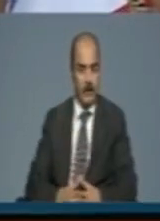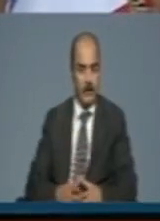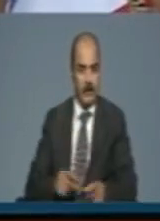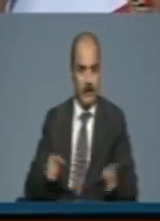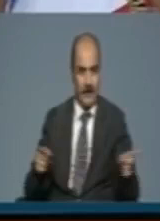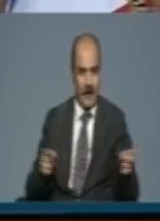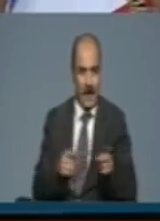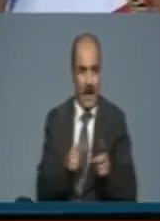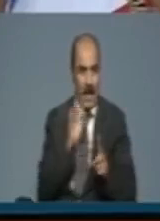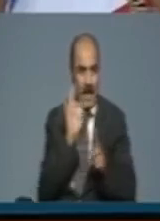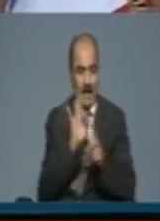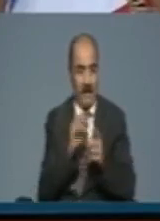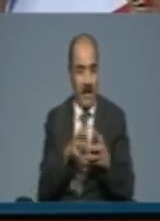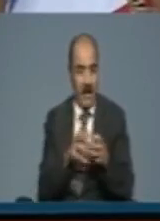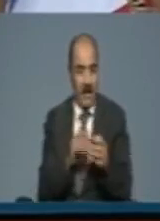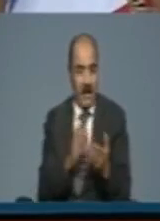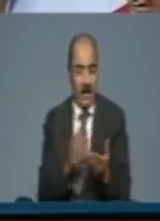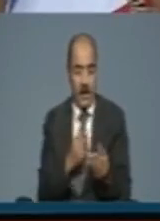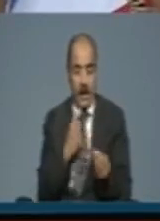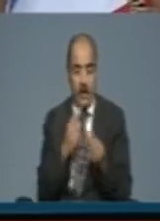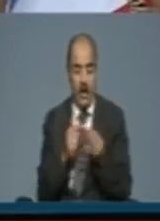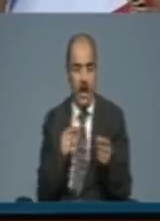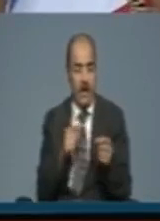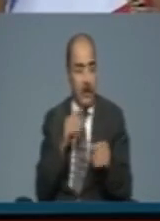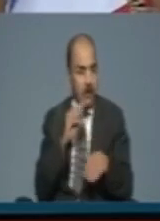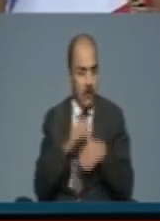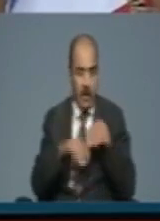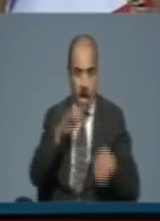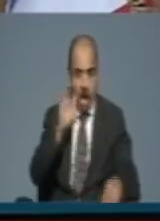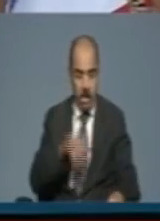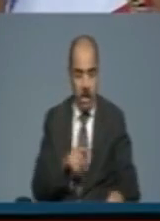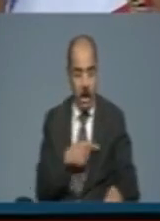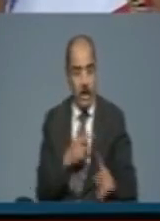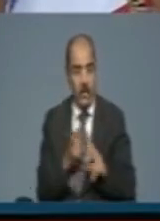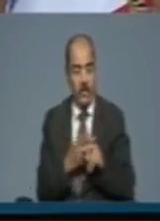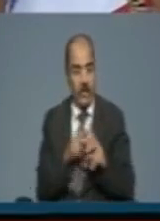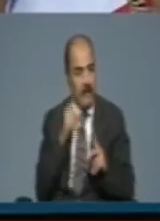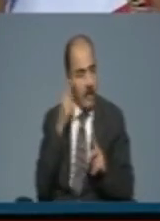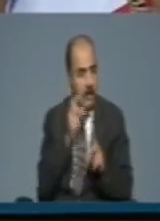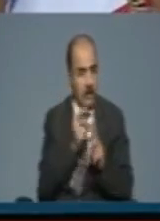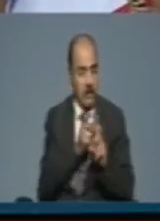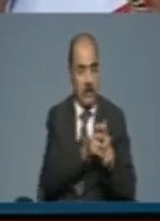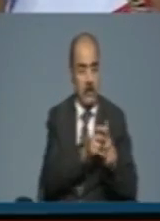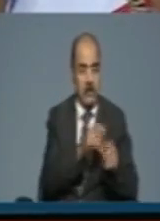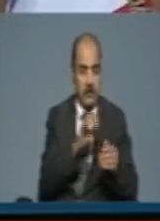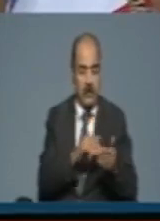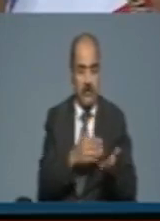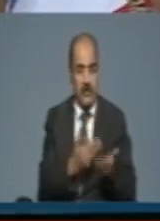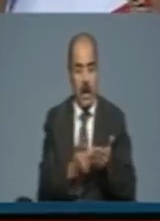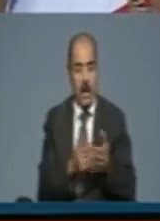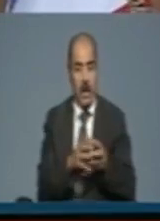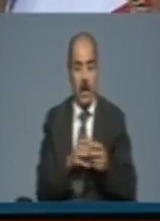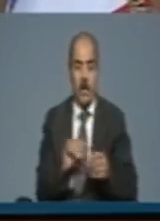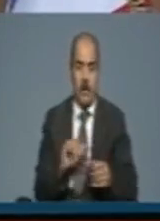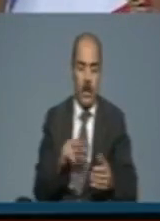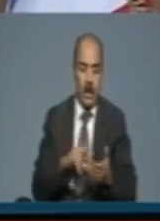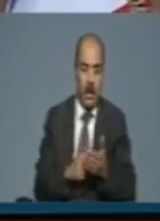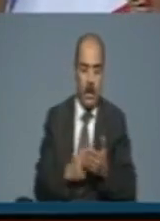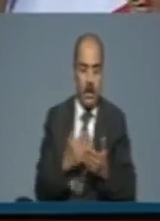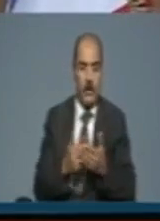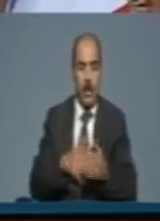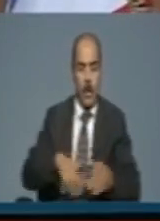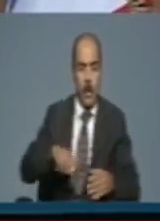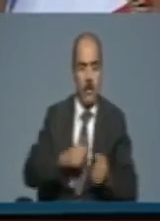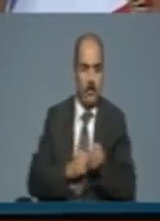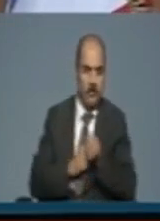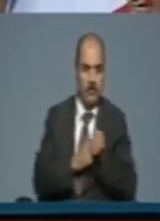Non والهدفة difendere il لهجوم diritto حماس. del popolo لا نستطيع palestinese, أن ندافع عن الشعب ma الفلسطيني costringere a una ولكن يتم reazione الدفع contro Gaza يجب الدفع che ضد